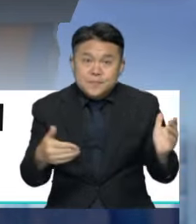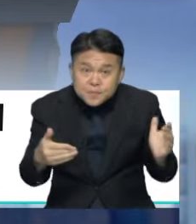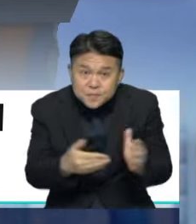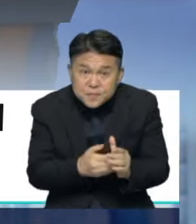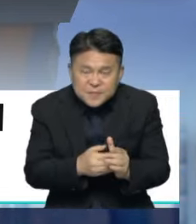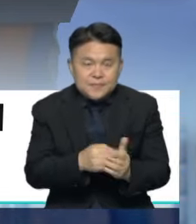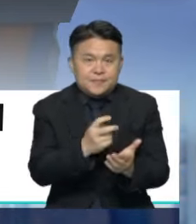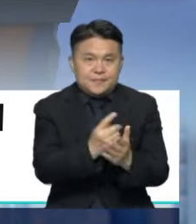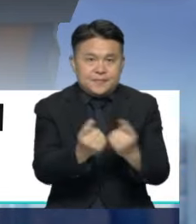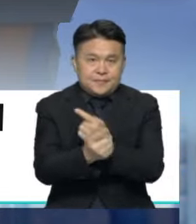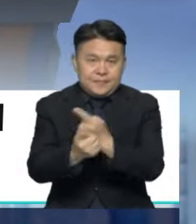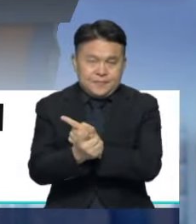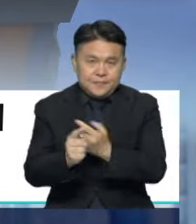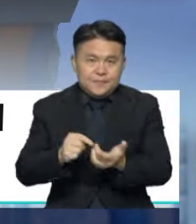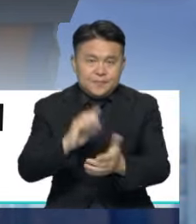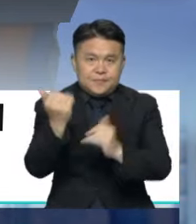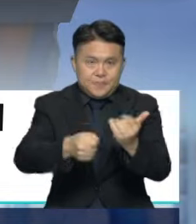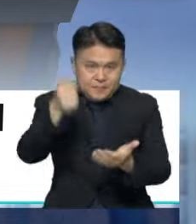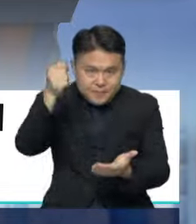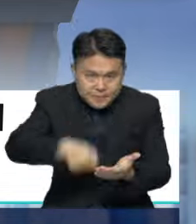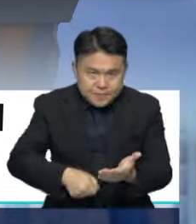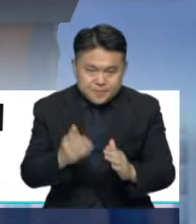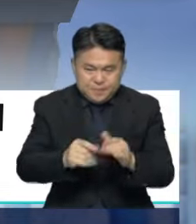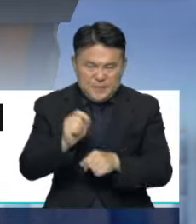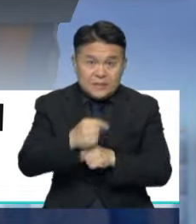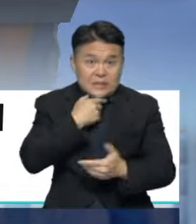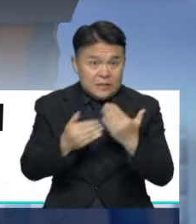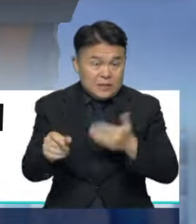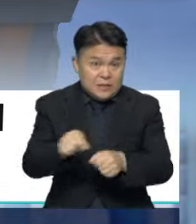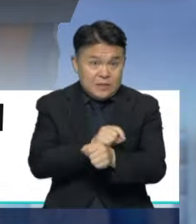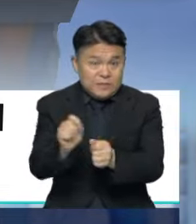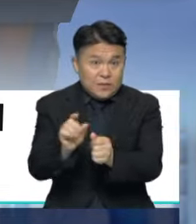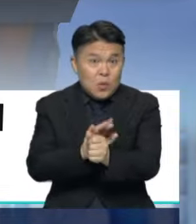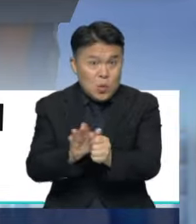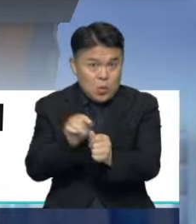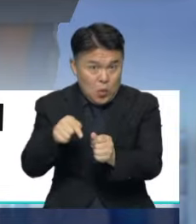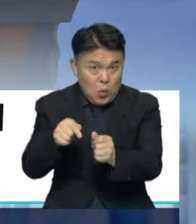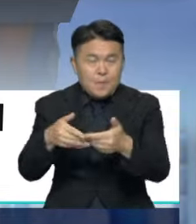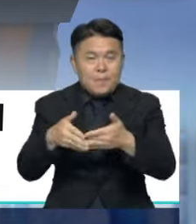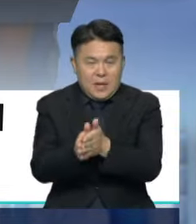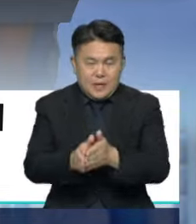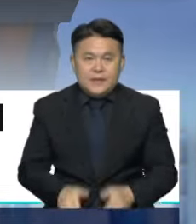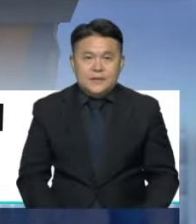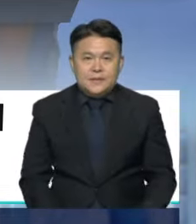개정안을 발휘해 국회를 통과하면 모든 공직 경력 특례가 폐지됩니다 최재영